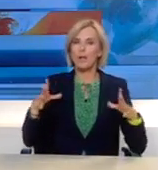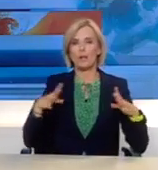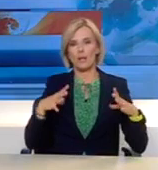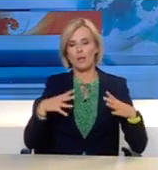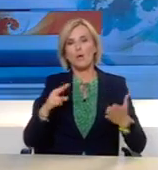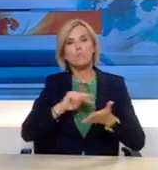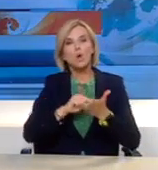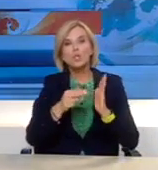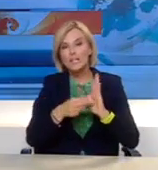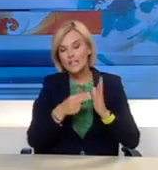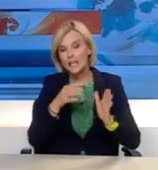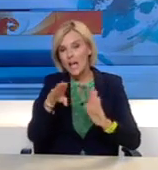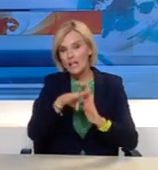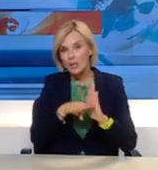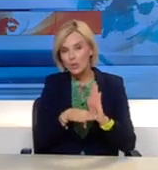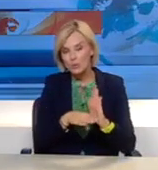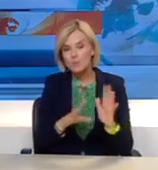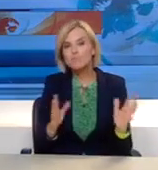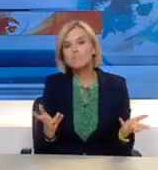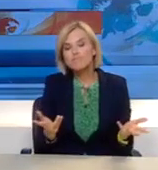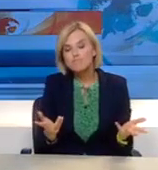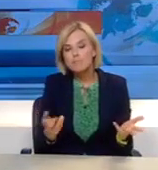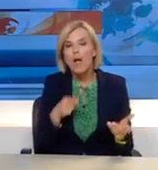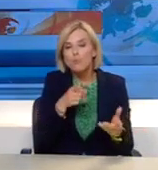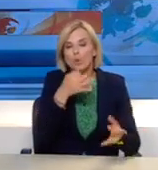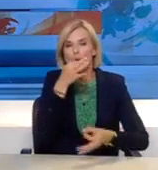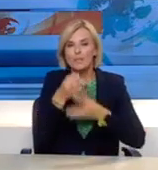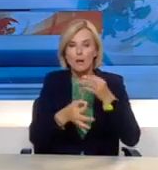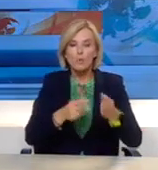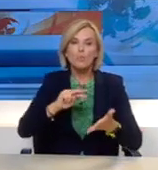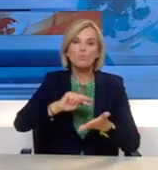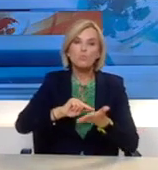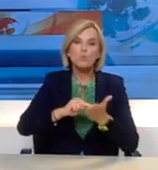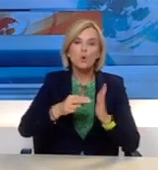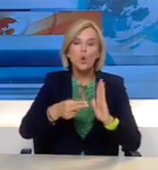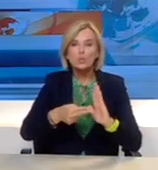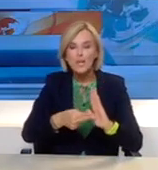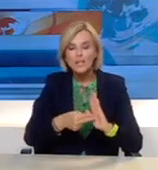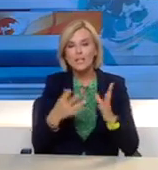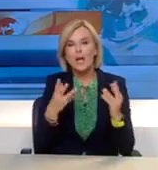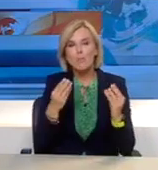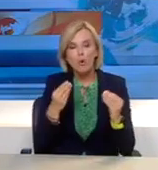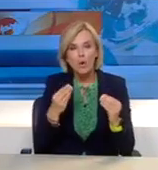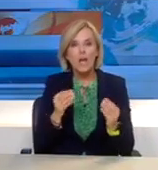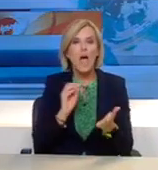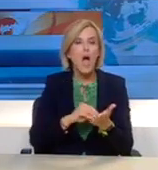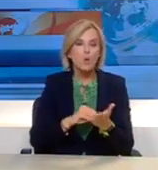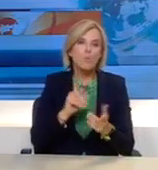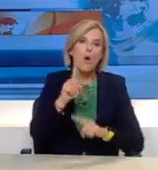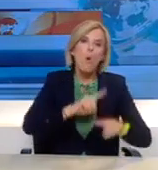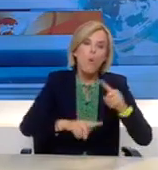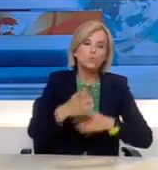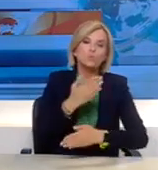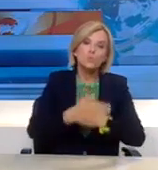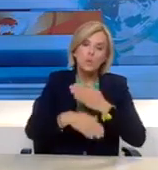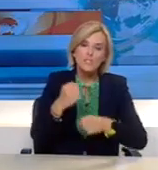δέουσα προσοχή. Νομίζω αυτό μπορούμε να απαντήσουμε, ότι πρέπει να προβλεφθούν κάποια διαλύματα